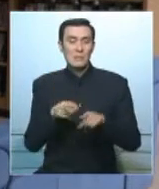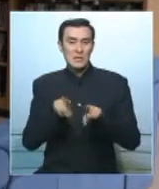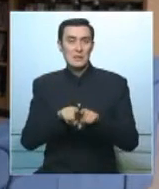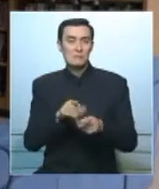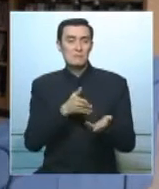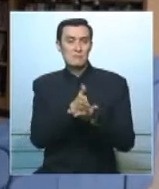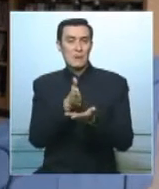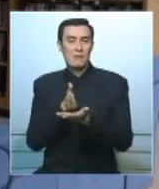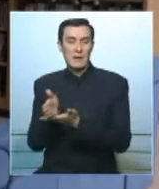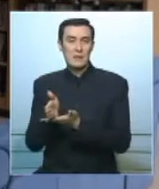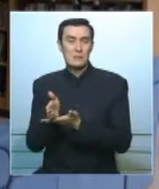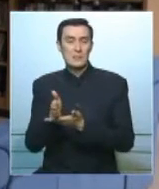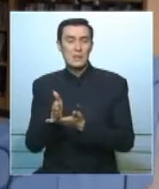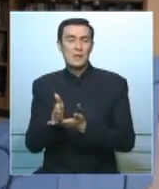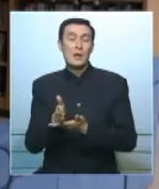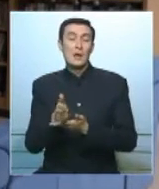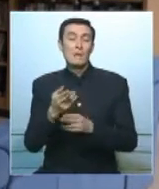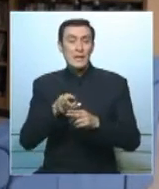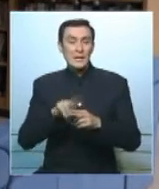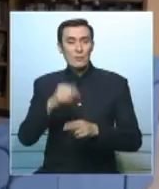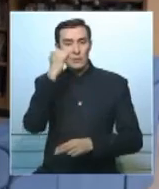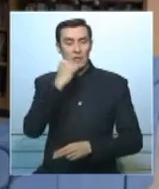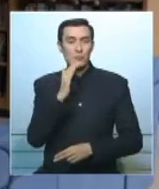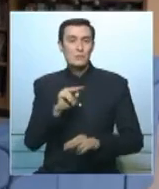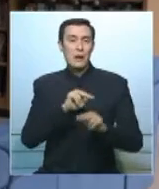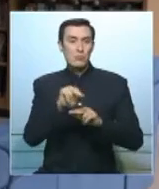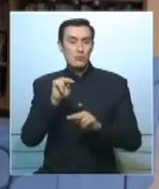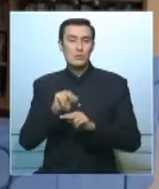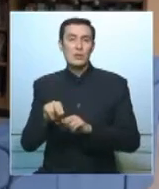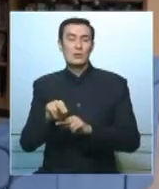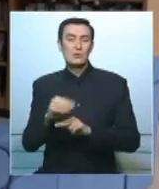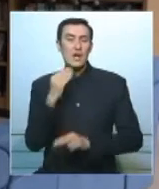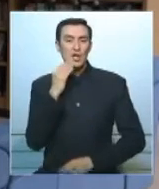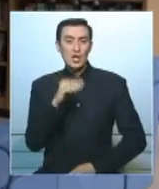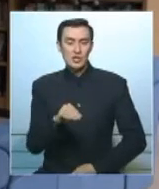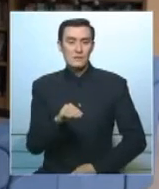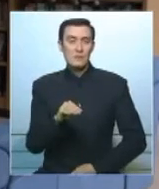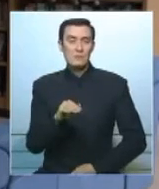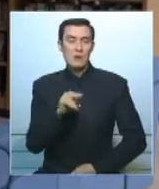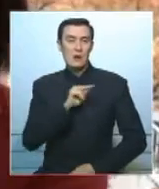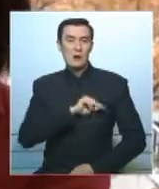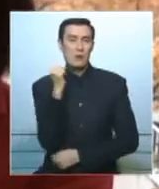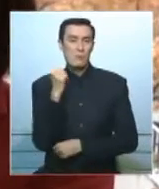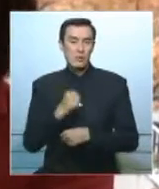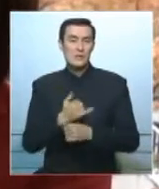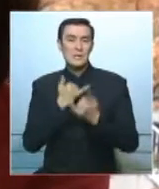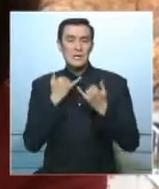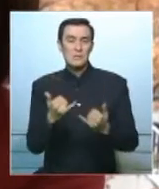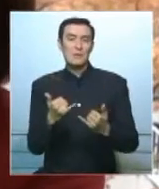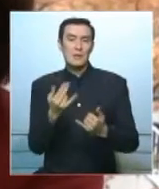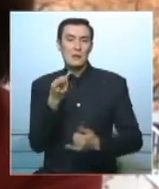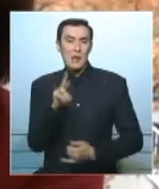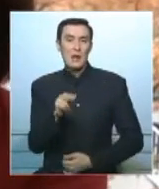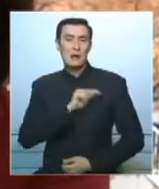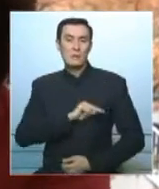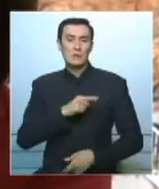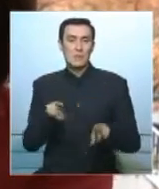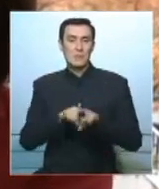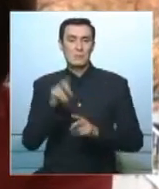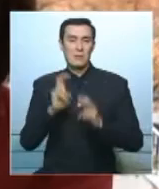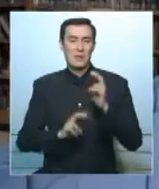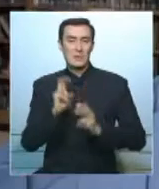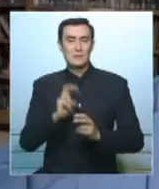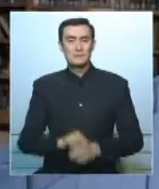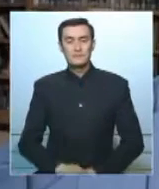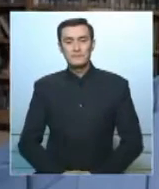направлениям. Благодаря этому будут подготовлены качественные работники именно для работы на таких